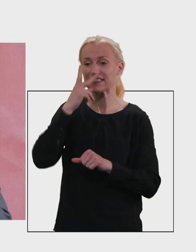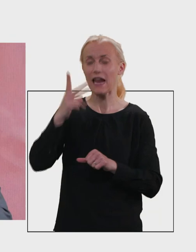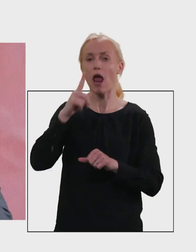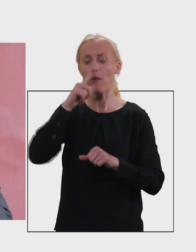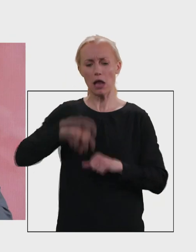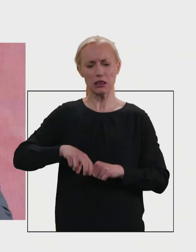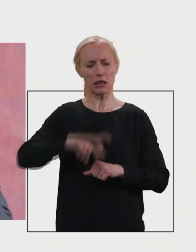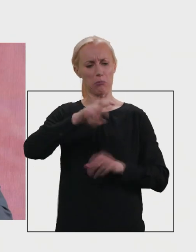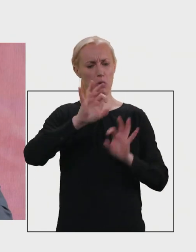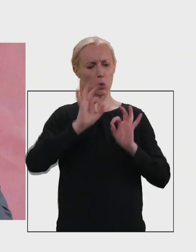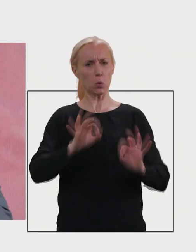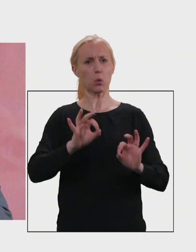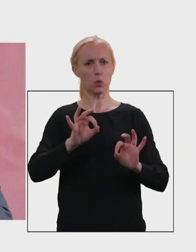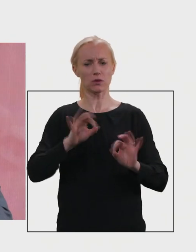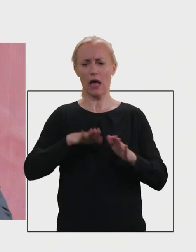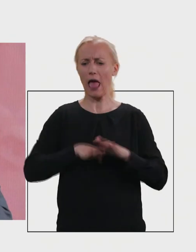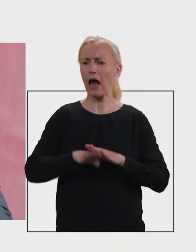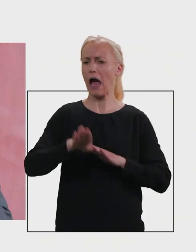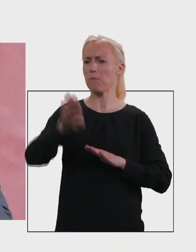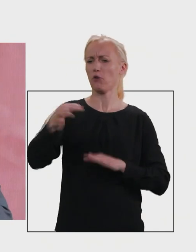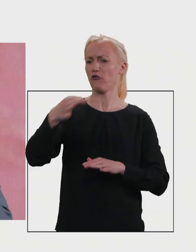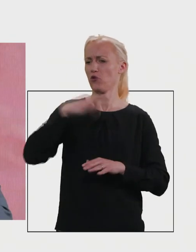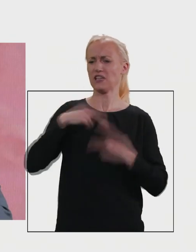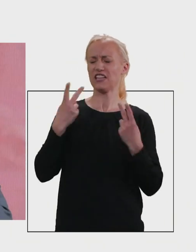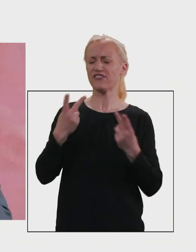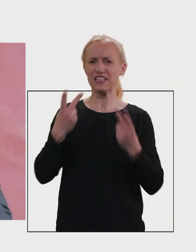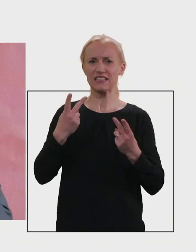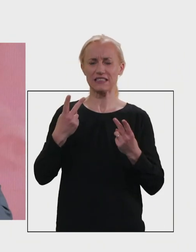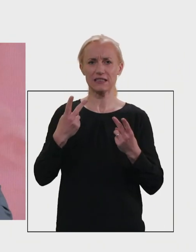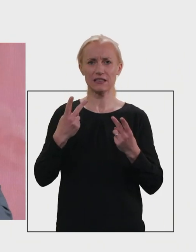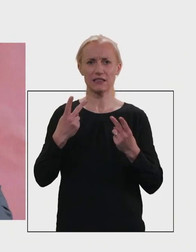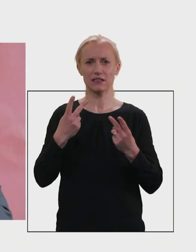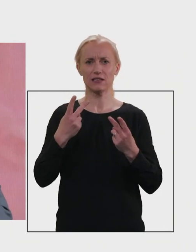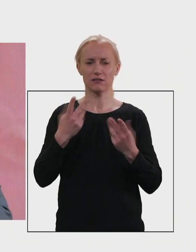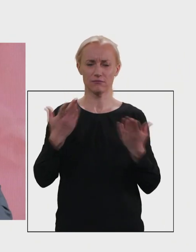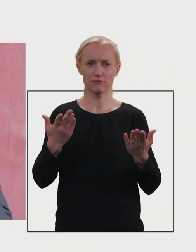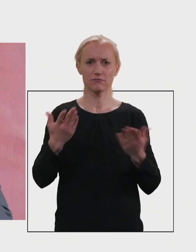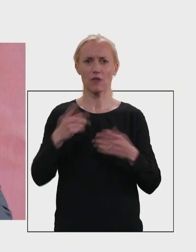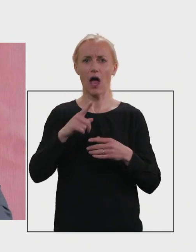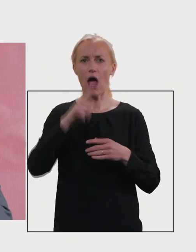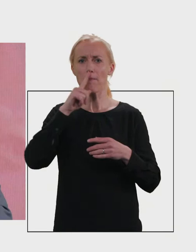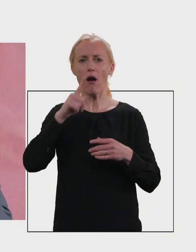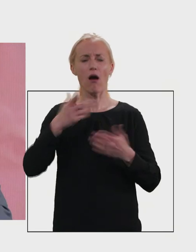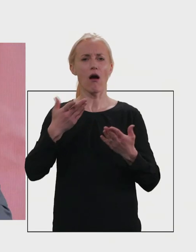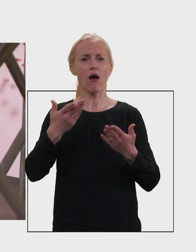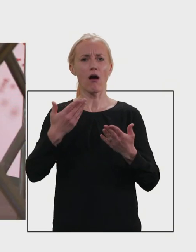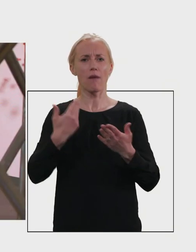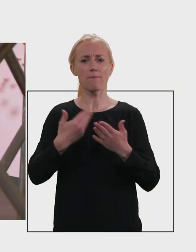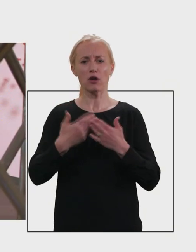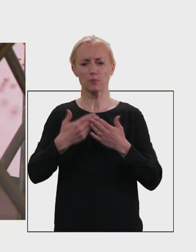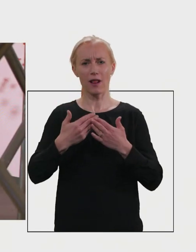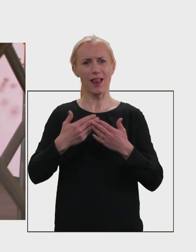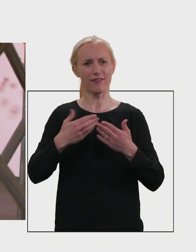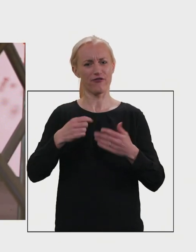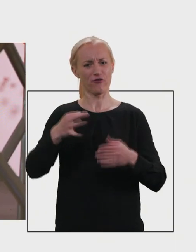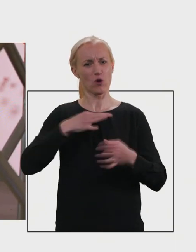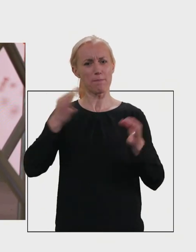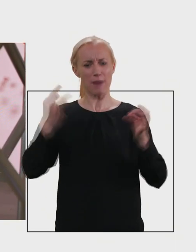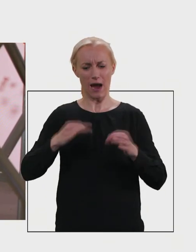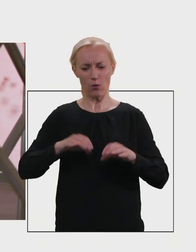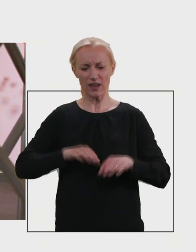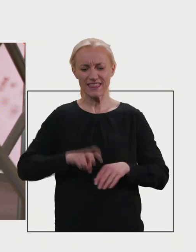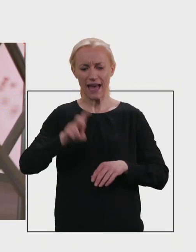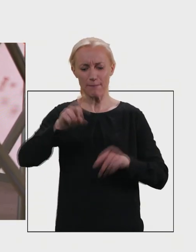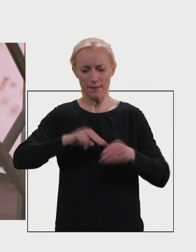kann, dann ist das mit der Rampe für mich vielleicht nicht so wichtig, aber dann eine Form von einer Treppe, die dann beispielsweise markiert ist, ist wichtig. Wenn ich nicht gut